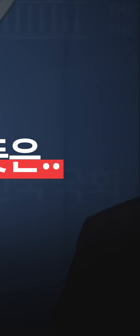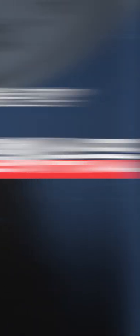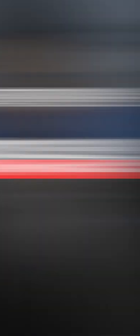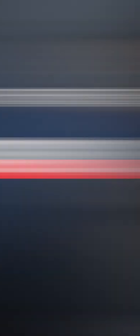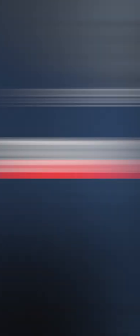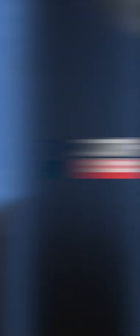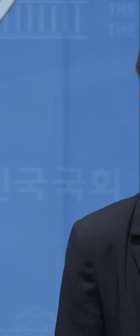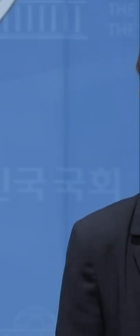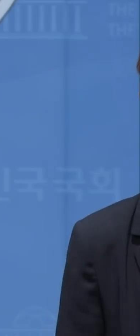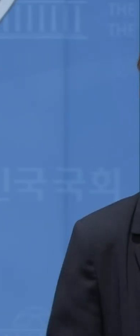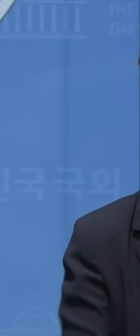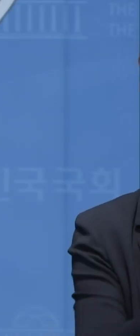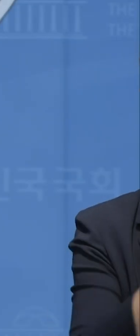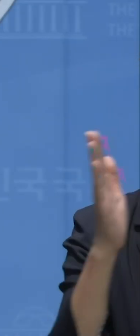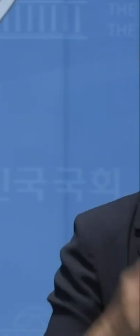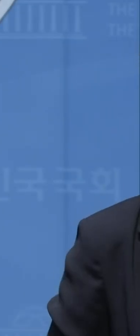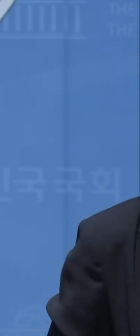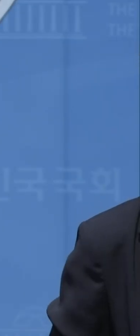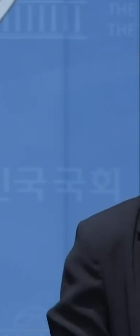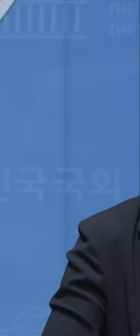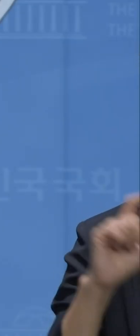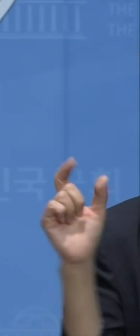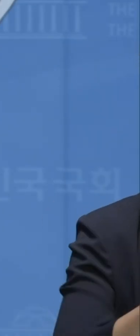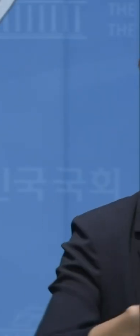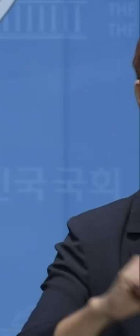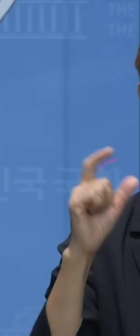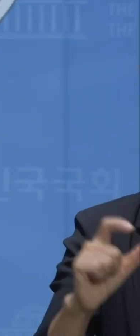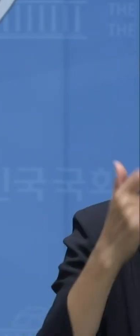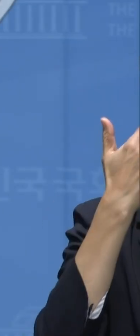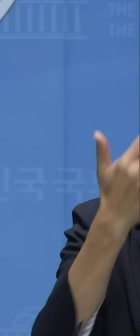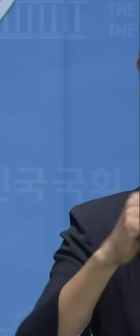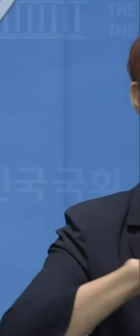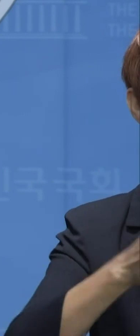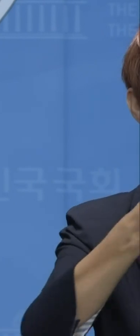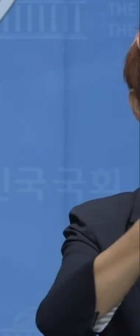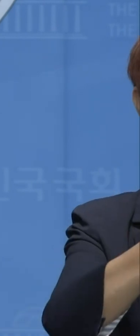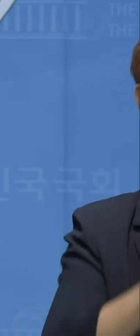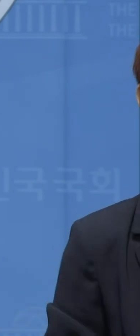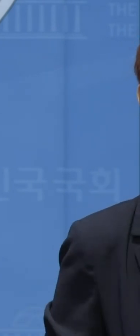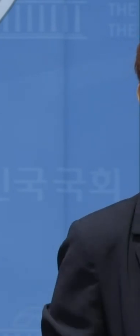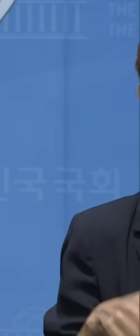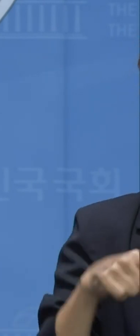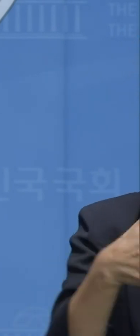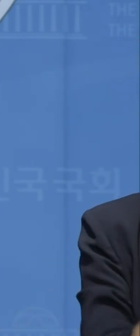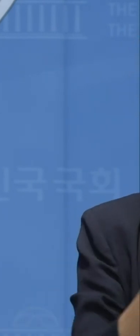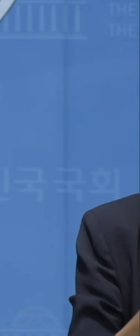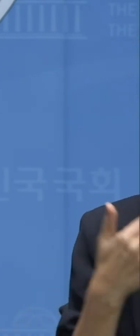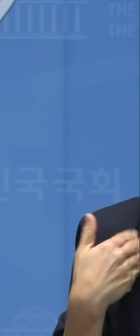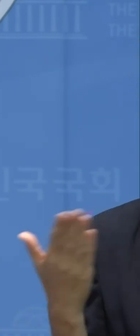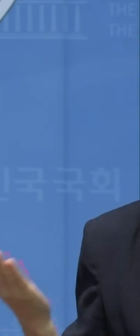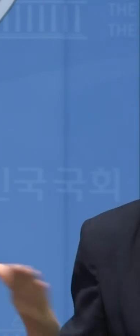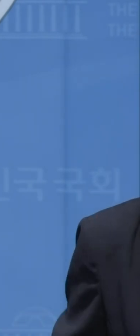말입니다 브리핑 시작하겠습니다 더 빠르게 더 강하게 더 선명하게 행동하겠습니다 조국 혁신당 대변인